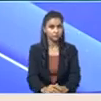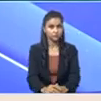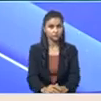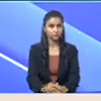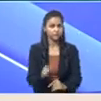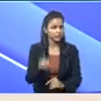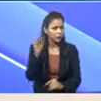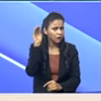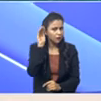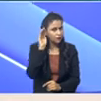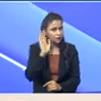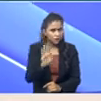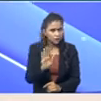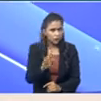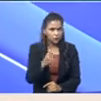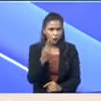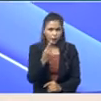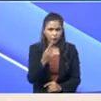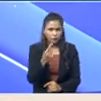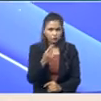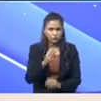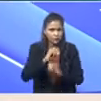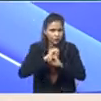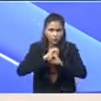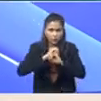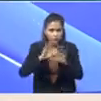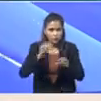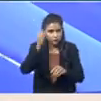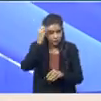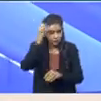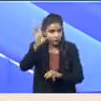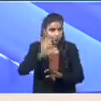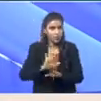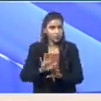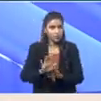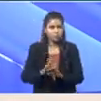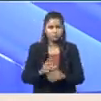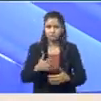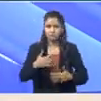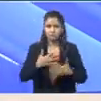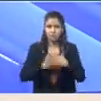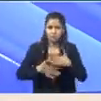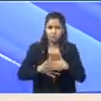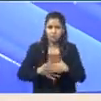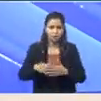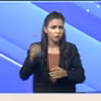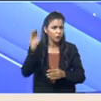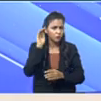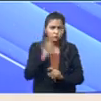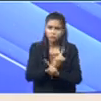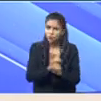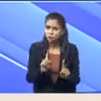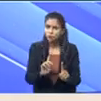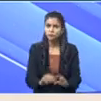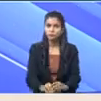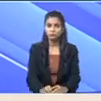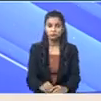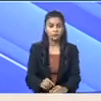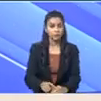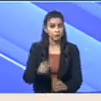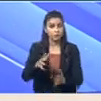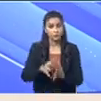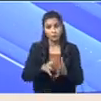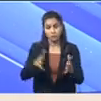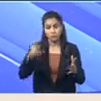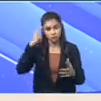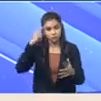ऑडियो सिर्फ जानकारी के लिए नहीं, ये कोई मनोरंजन वाला ऑडियो नहीं है। एक गहरी चिंता